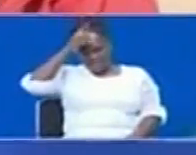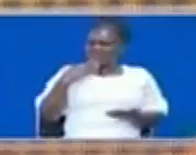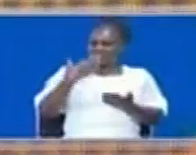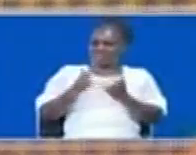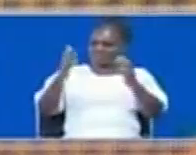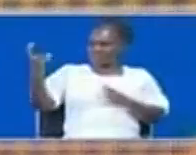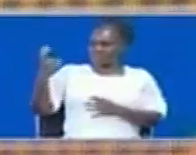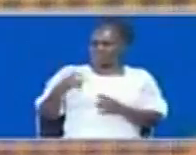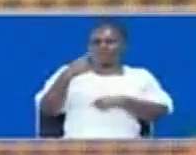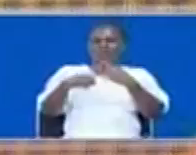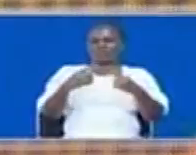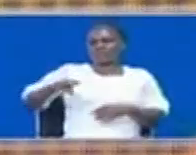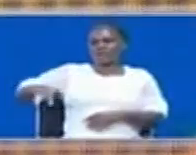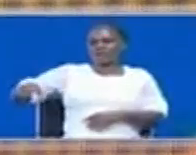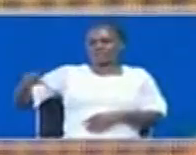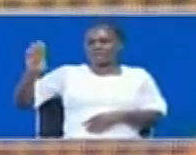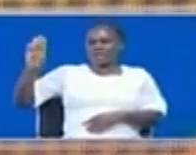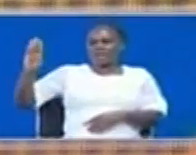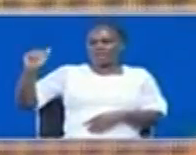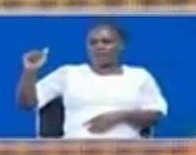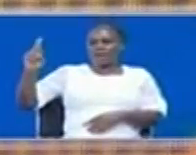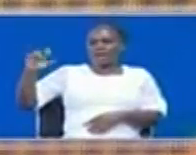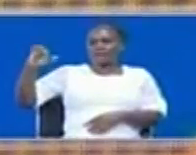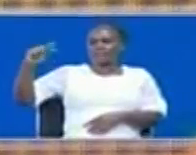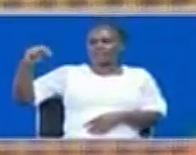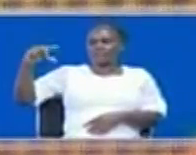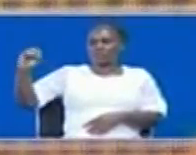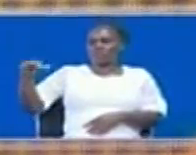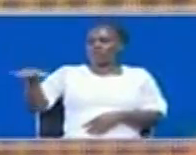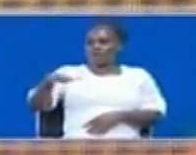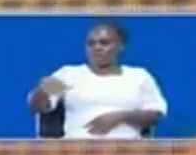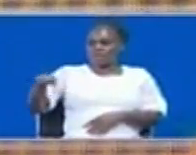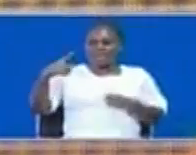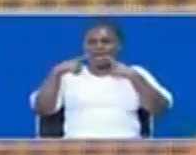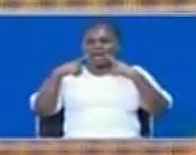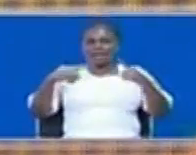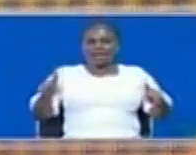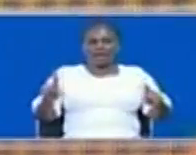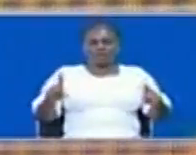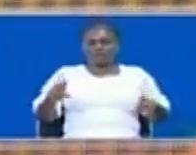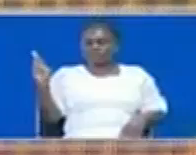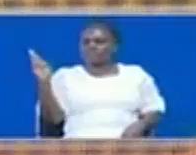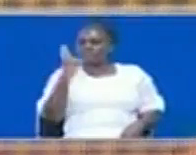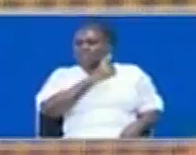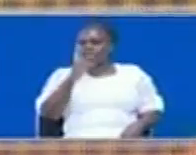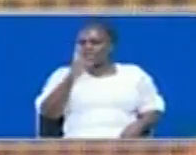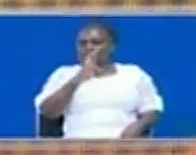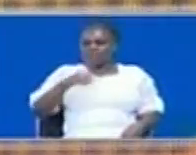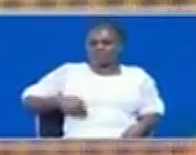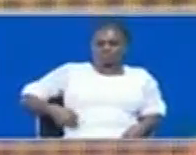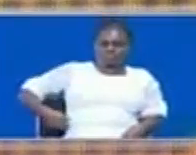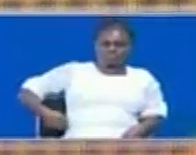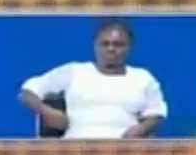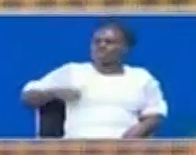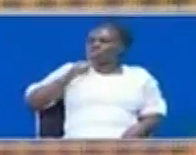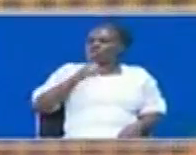Masabit. Tuelekee katika kaunti ya Baringo ambayo ni mojawapo ya maeneo yaliyotangazwa kwenye orodha ya hali ya hatari ya balaa njaa sio tu